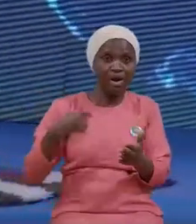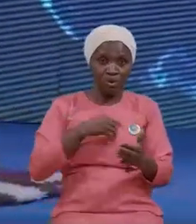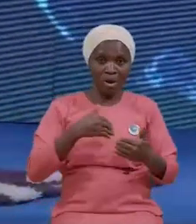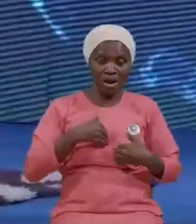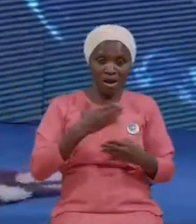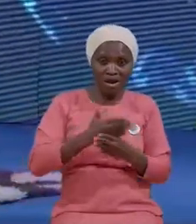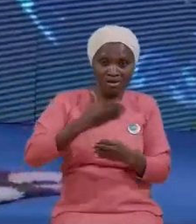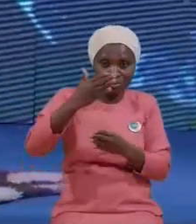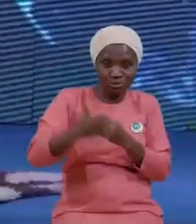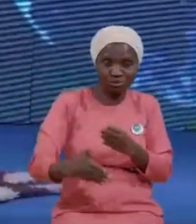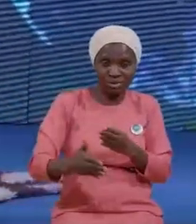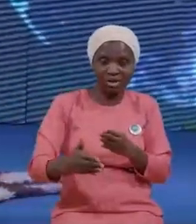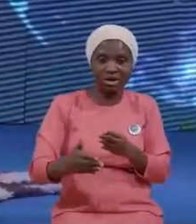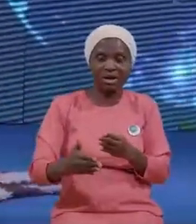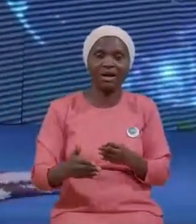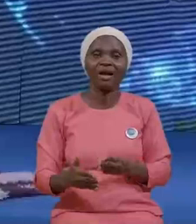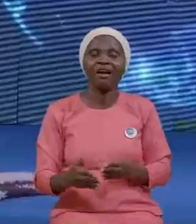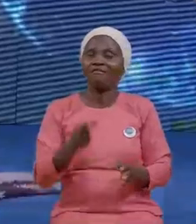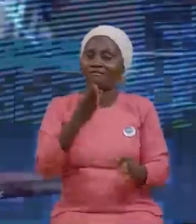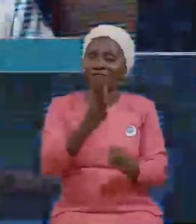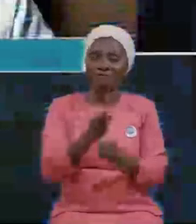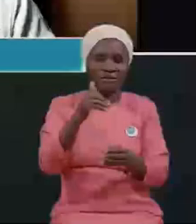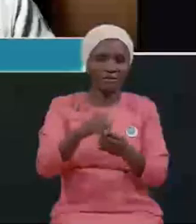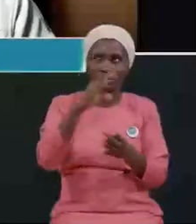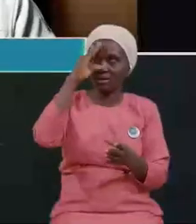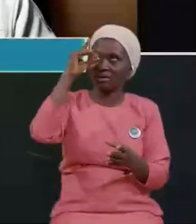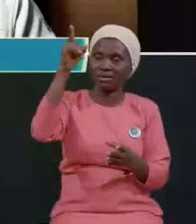Nous avons la paix sans réserve avec lui.